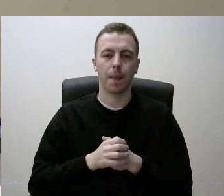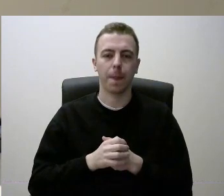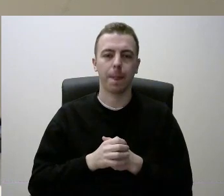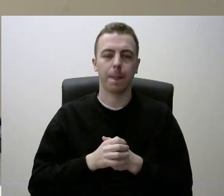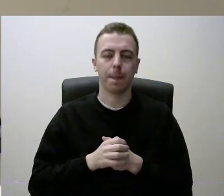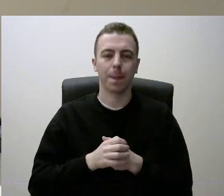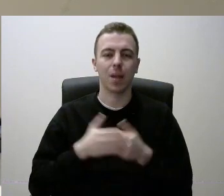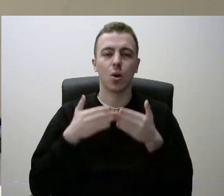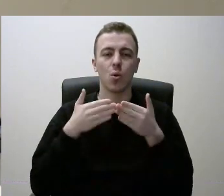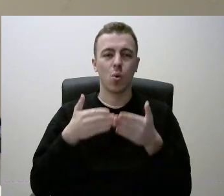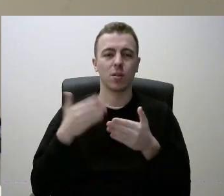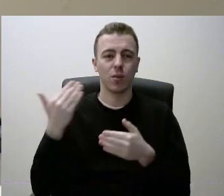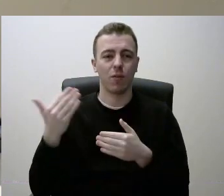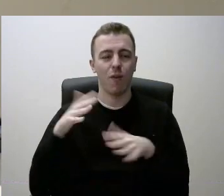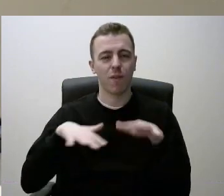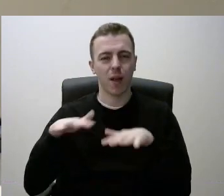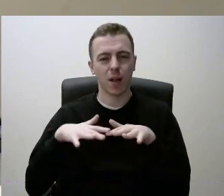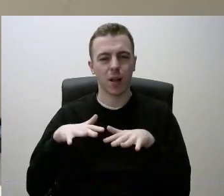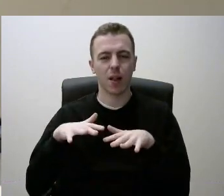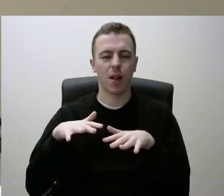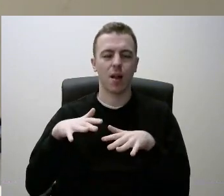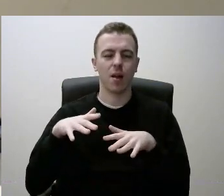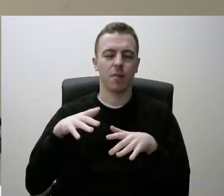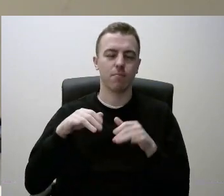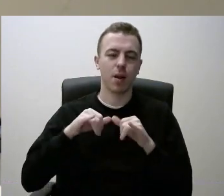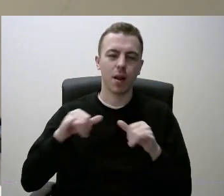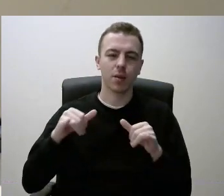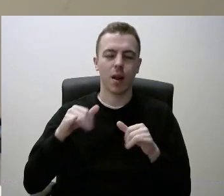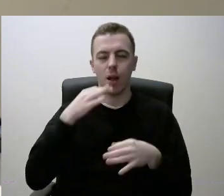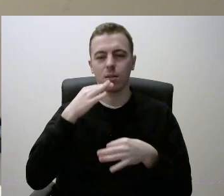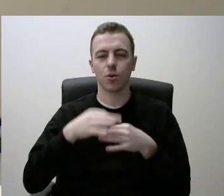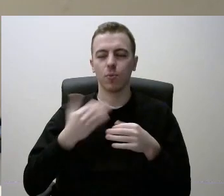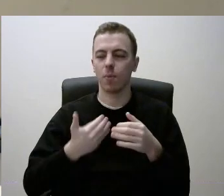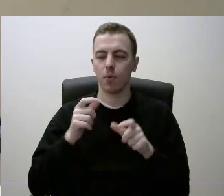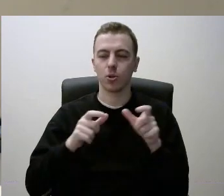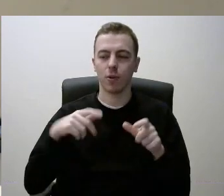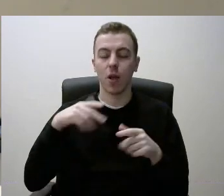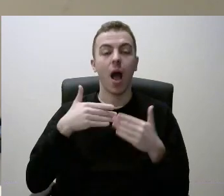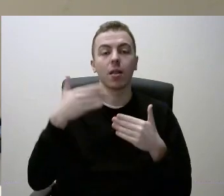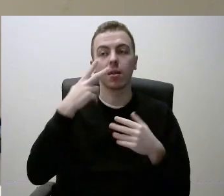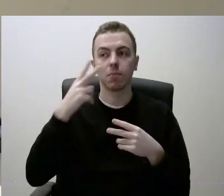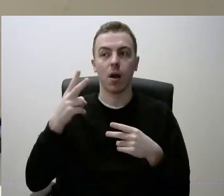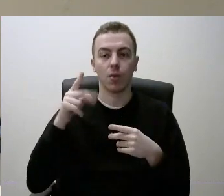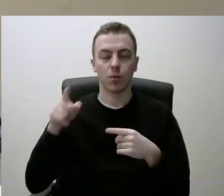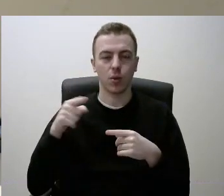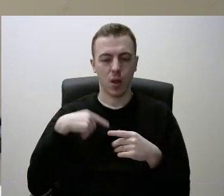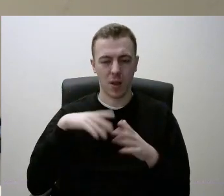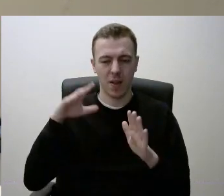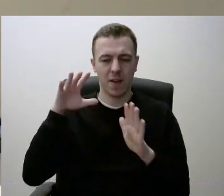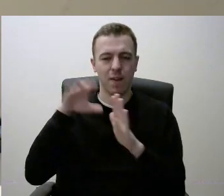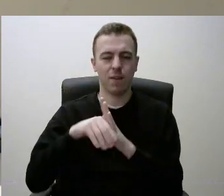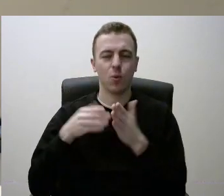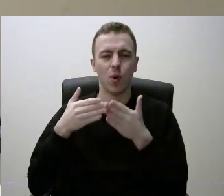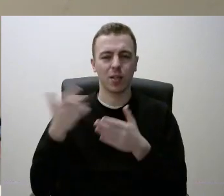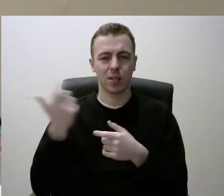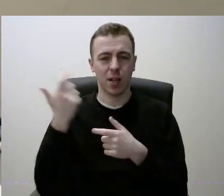Uosto veikla, jo plėtra ir jo atsakomybė prieš gyventojus. Kaip jūs matote ateitį, ar tapti uosto dalininkais? Ir pradėsim